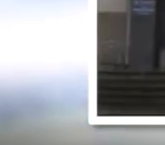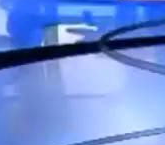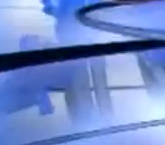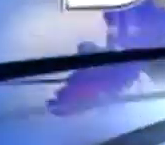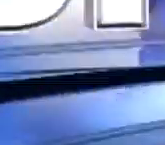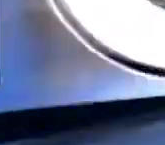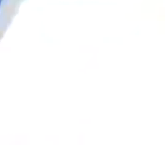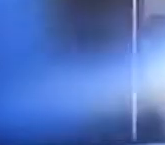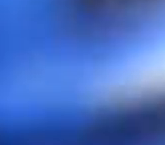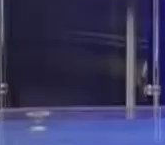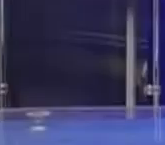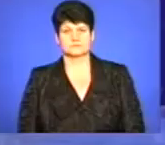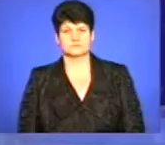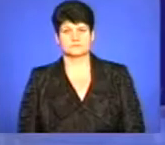повідомлення.